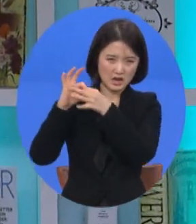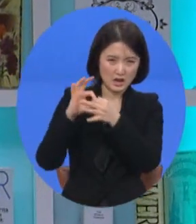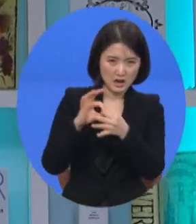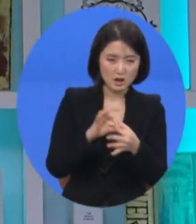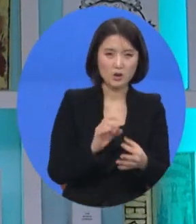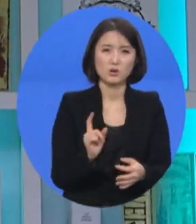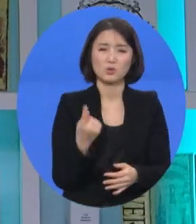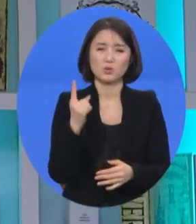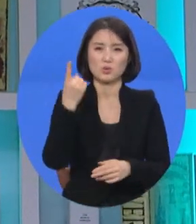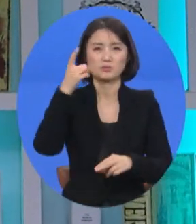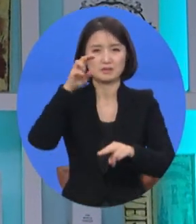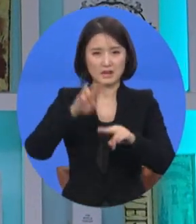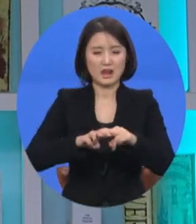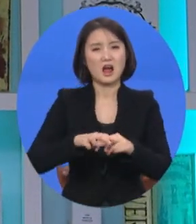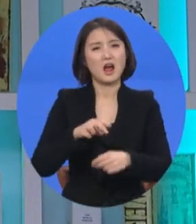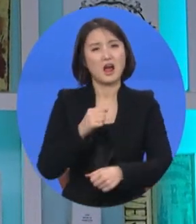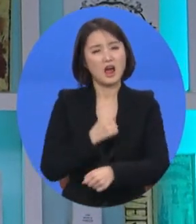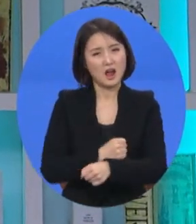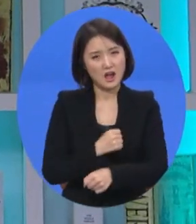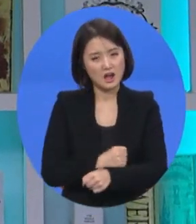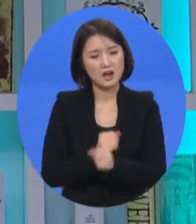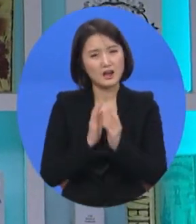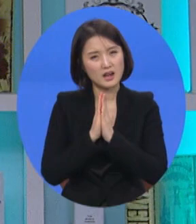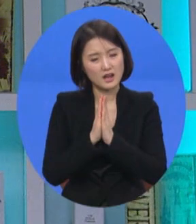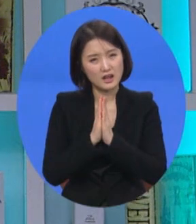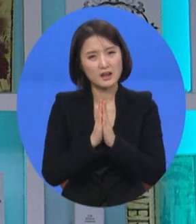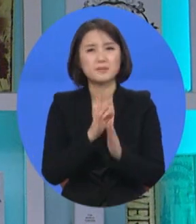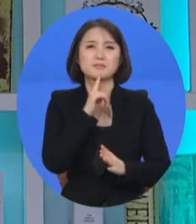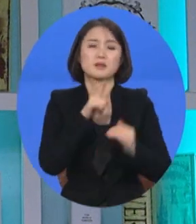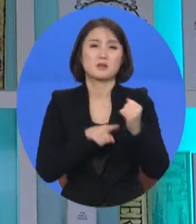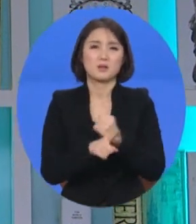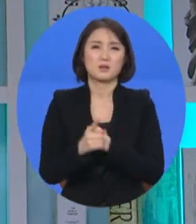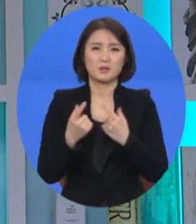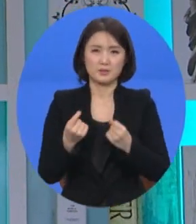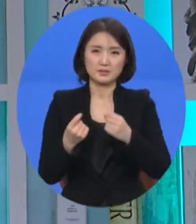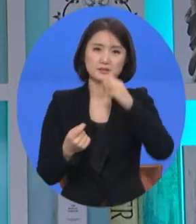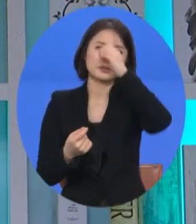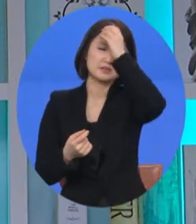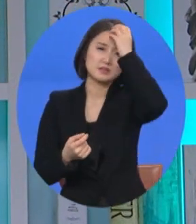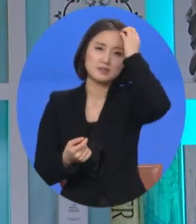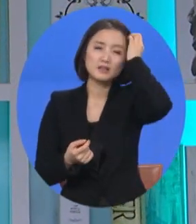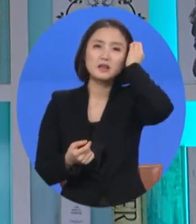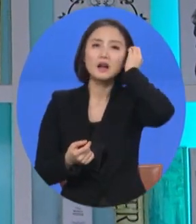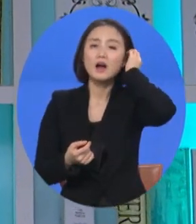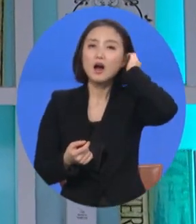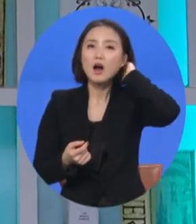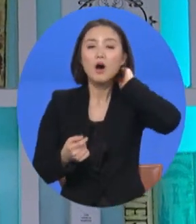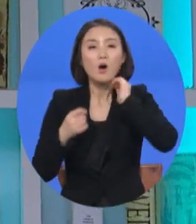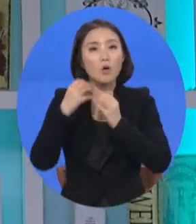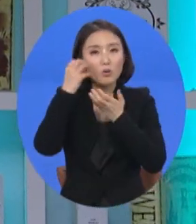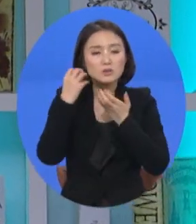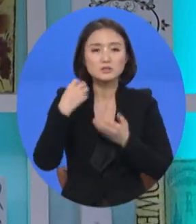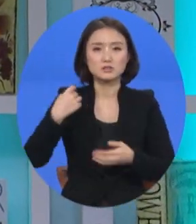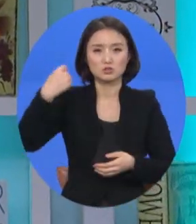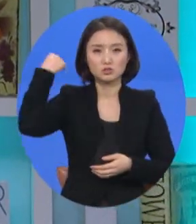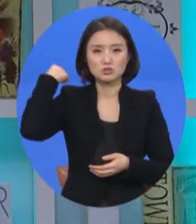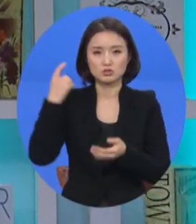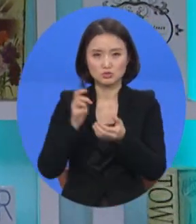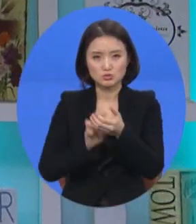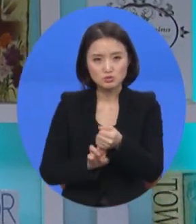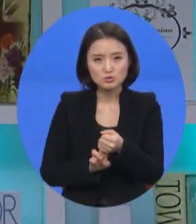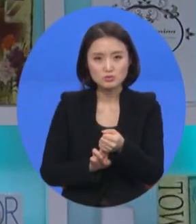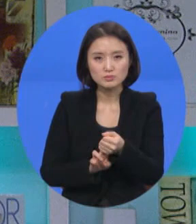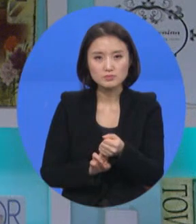고양이가 뭐가 저 원숭이가 원래 새끼가 숨어 있는 것은 등뒤에 숨어 있다 그 원숭이는 후 이니까